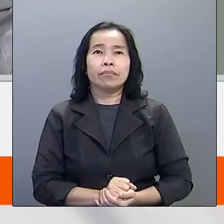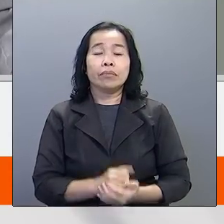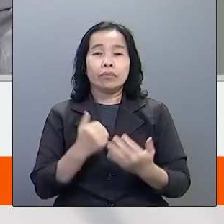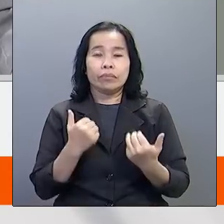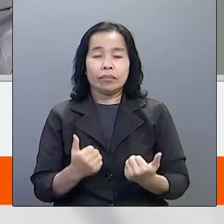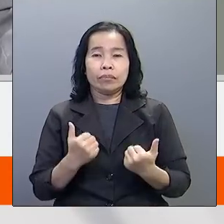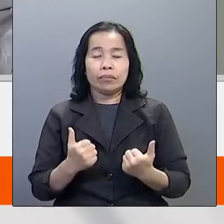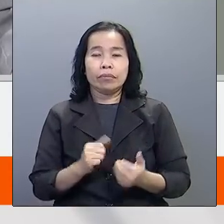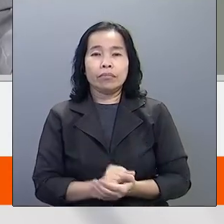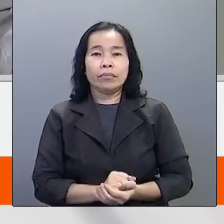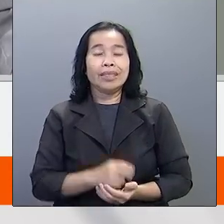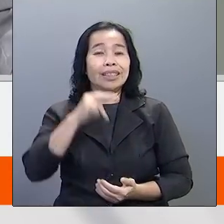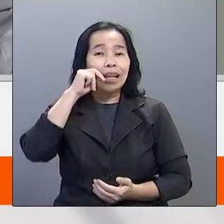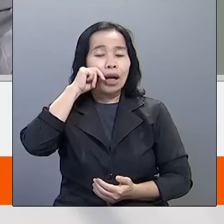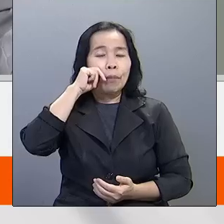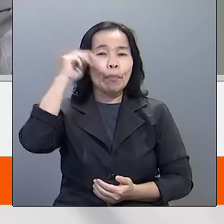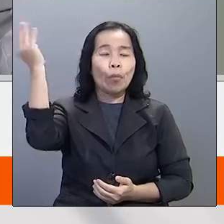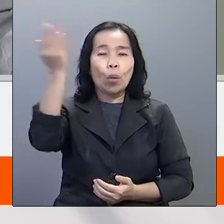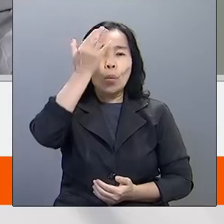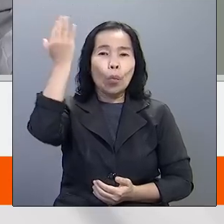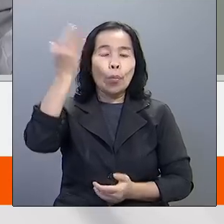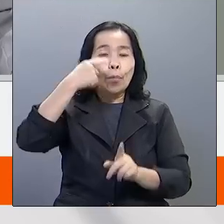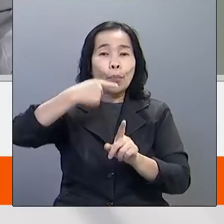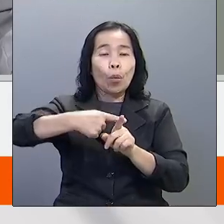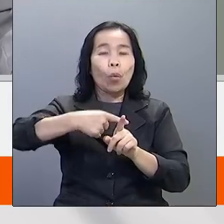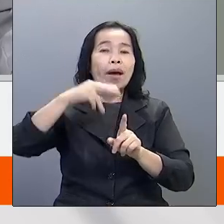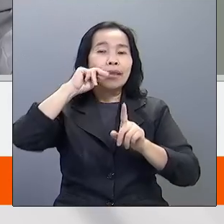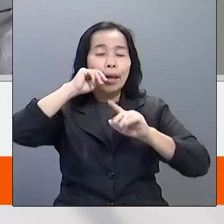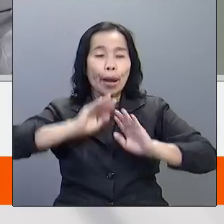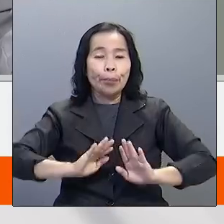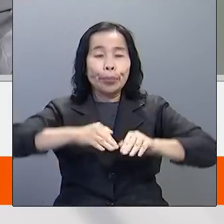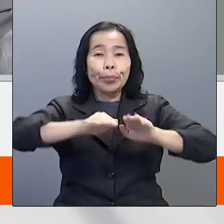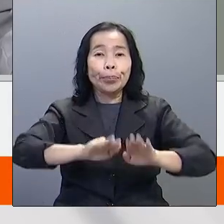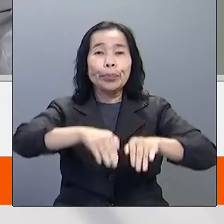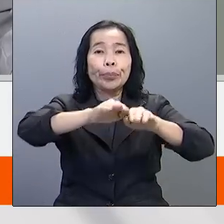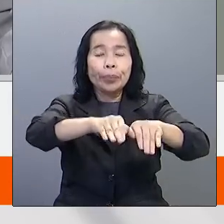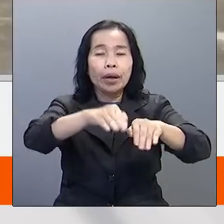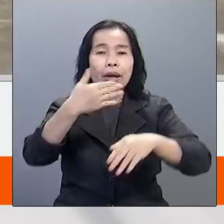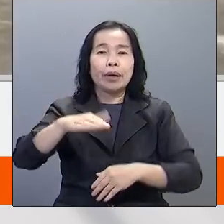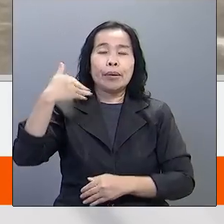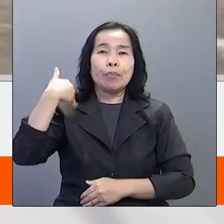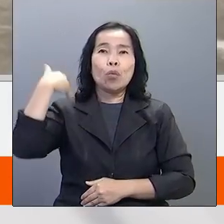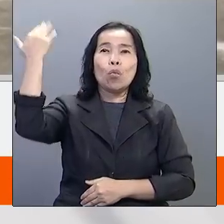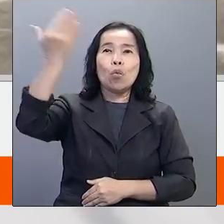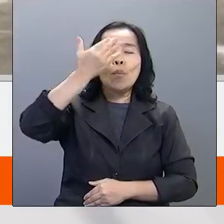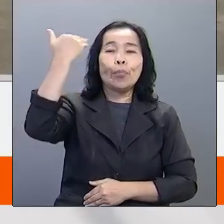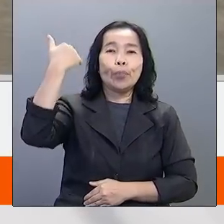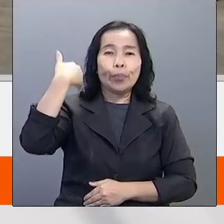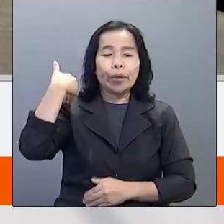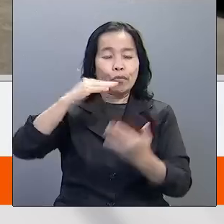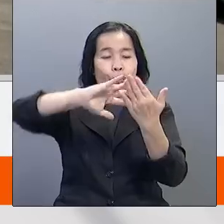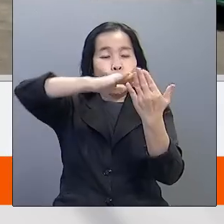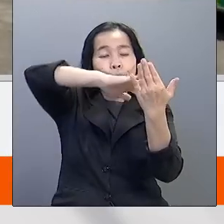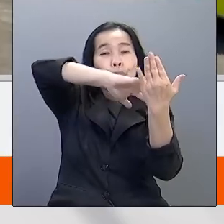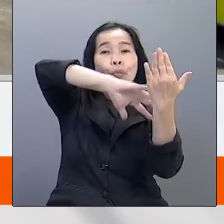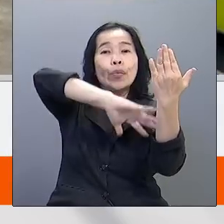ครับกระแสน้ำกับกระแสลมเนี่ยนะครับทิศทางเนี่ยกระแสน้ำเนี่ยทิศทางลงทางใต้นะครับส่วนกระแสลมเนี่ย